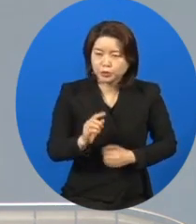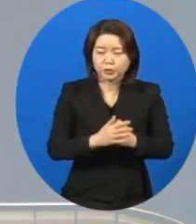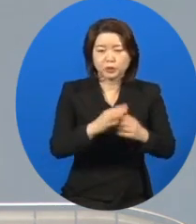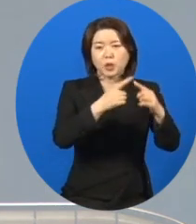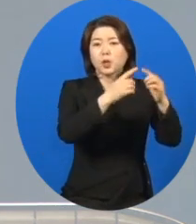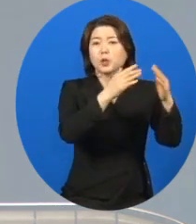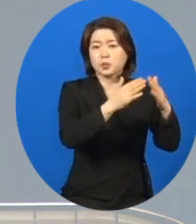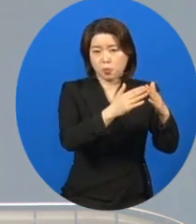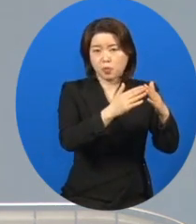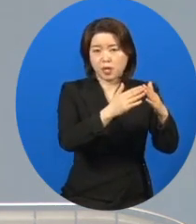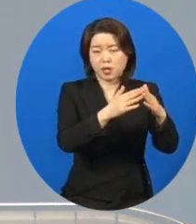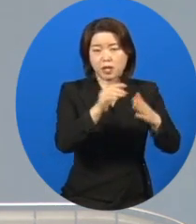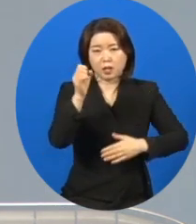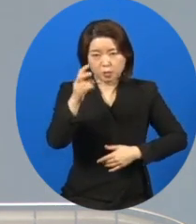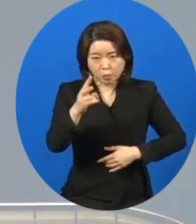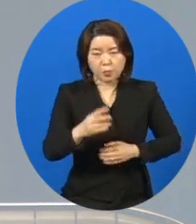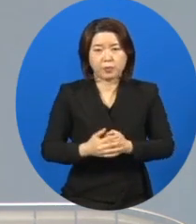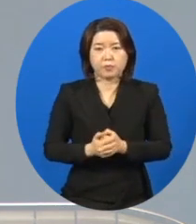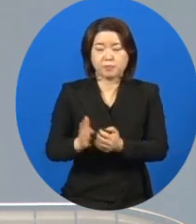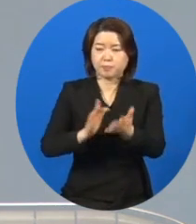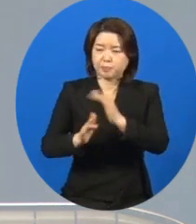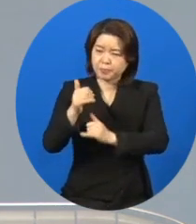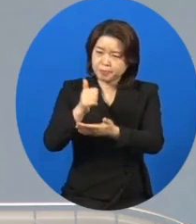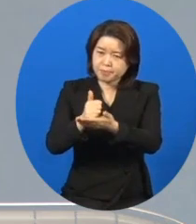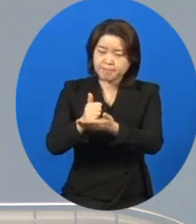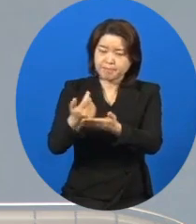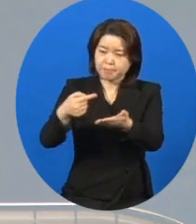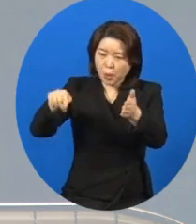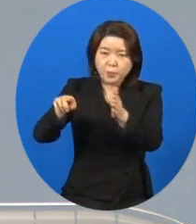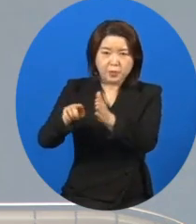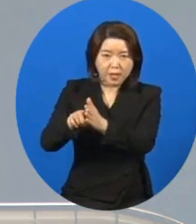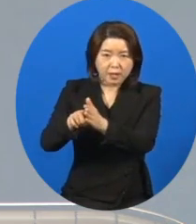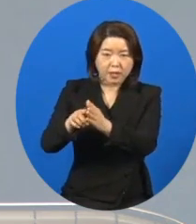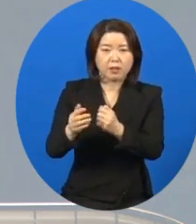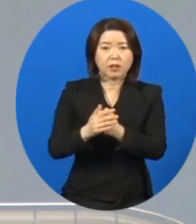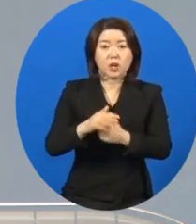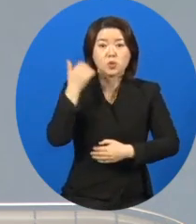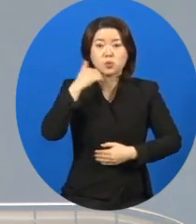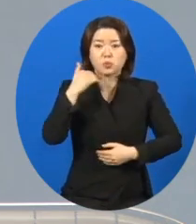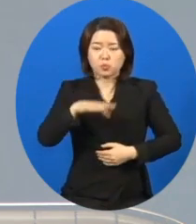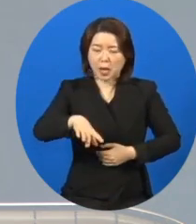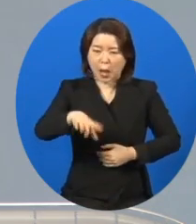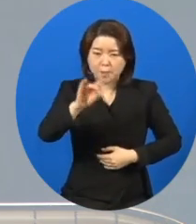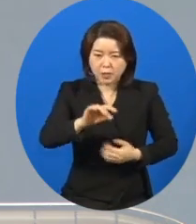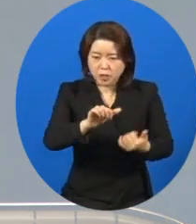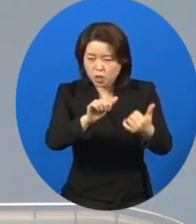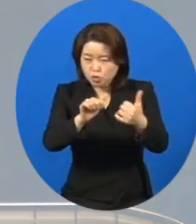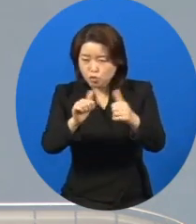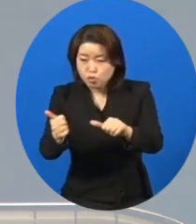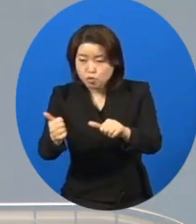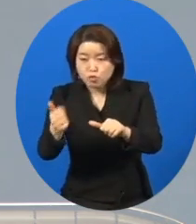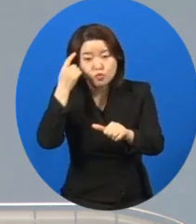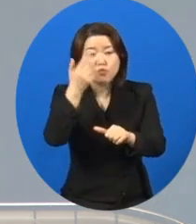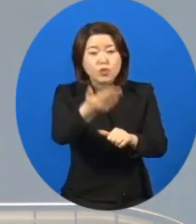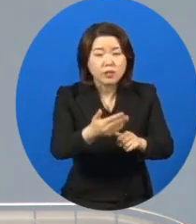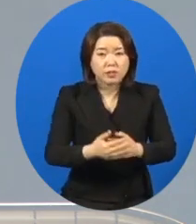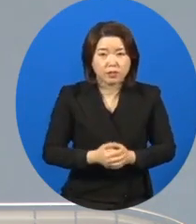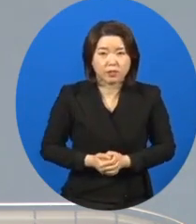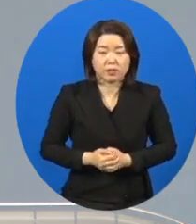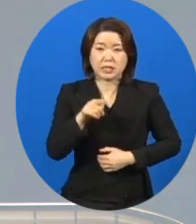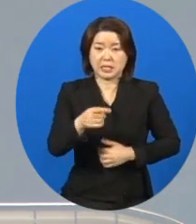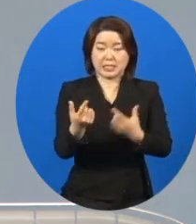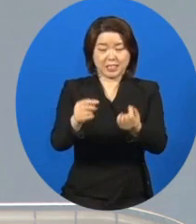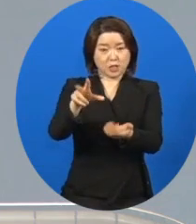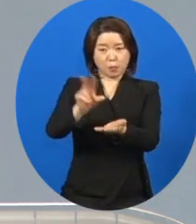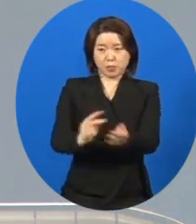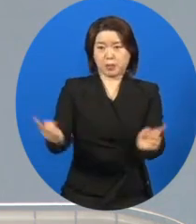교회와 또는 예수님을 위해서 누군가가 먼저 죽을 거냐, 이런